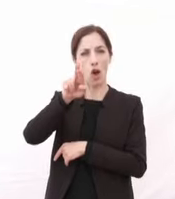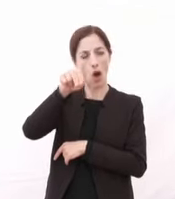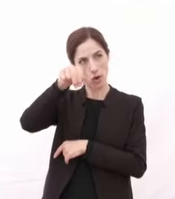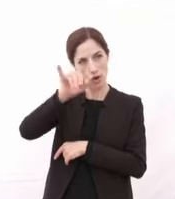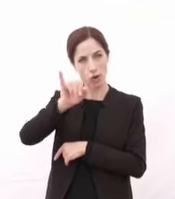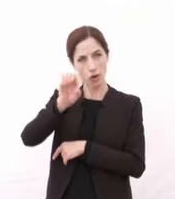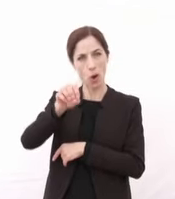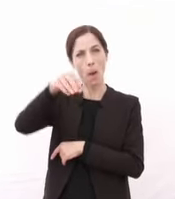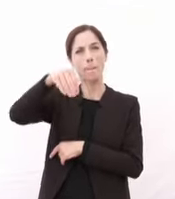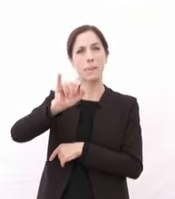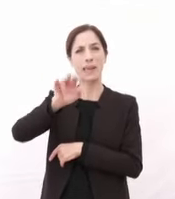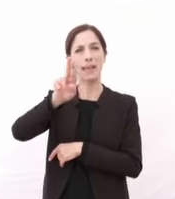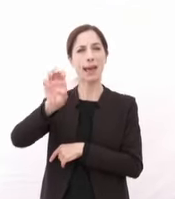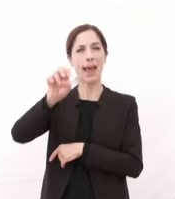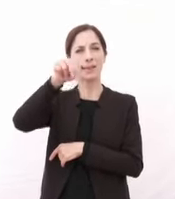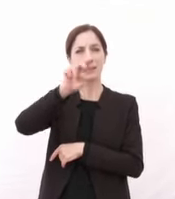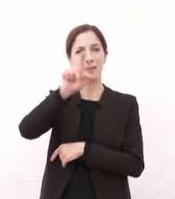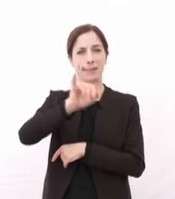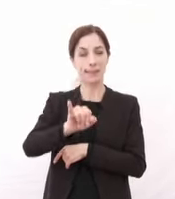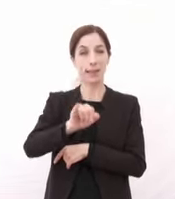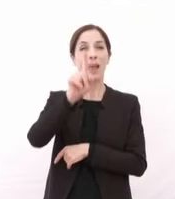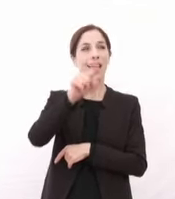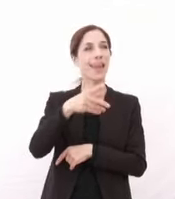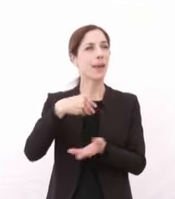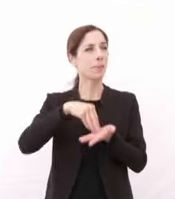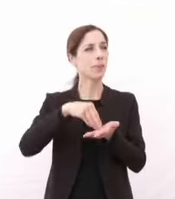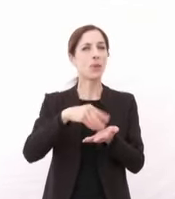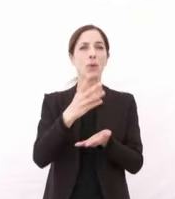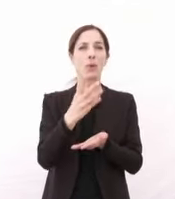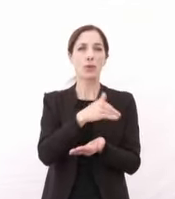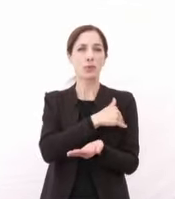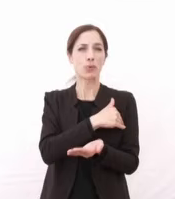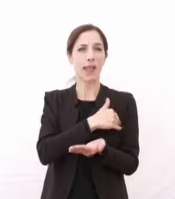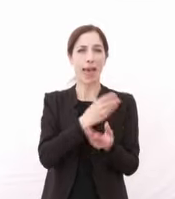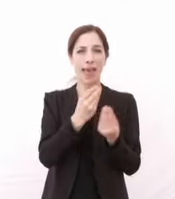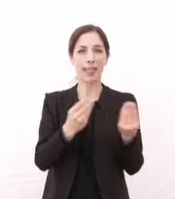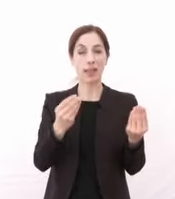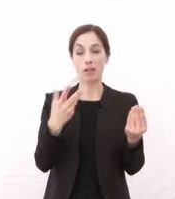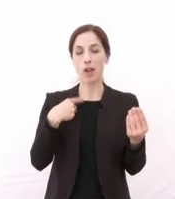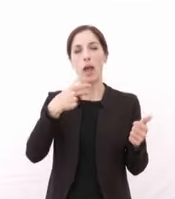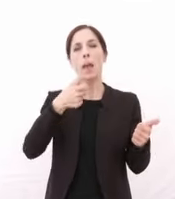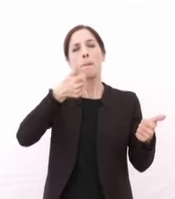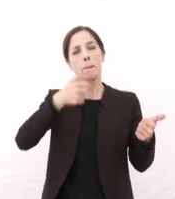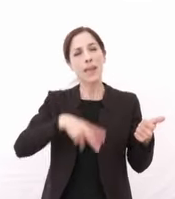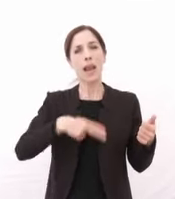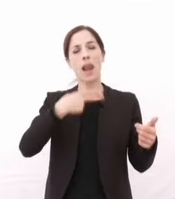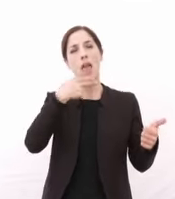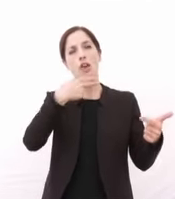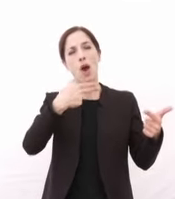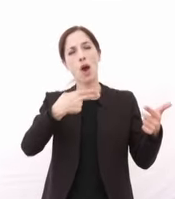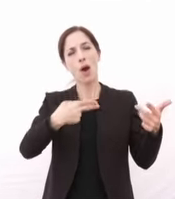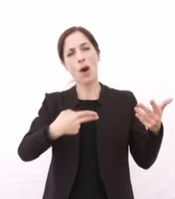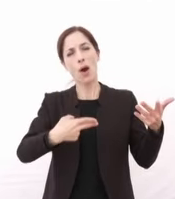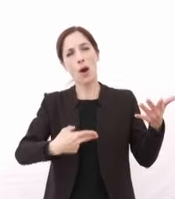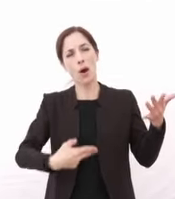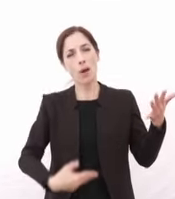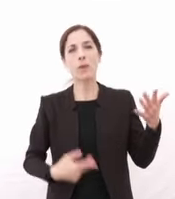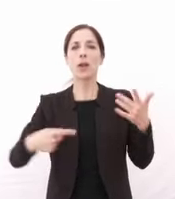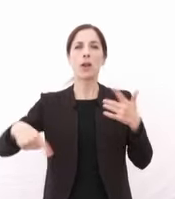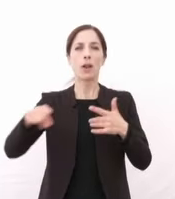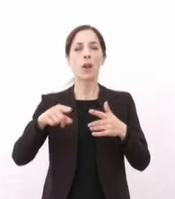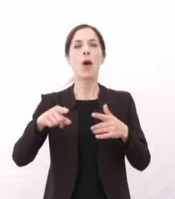quattro studenti che per tutto il tempo di questi oltre 1.000 nomi suoneranno un canone di